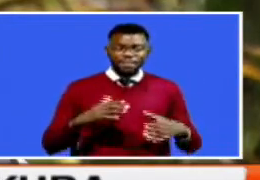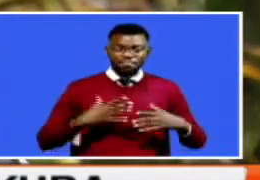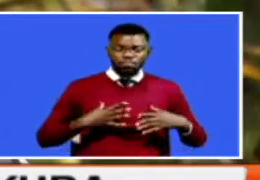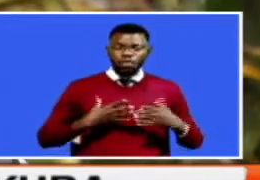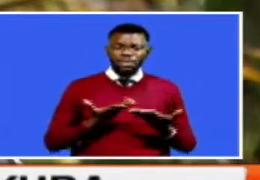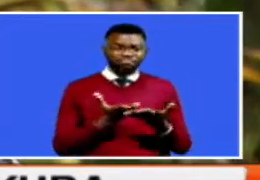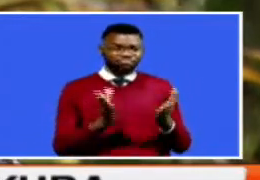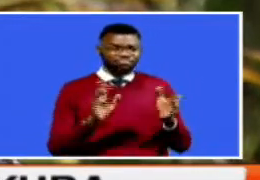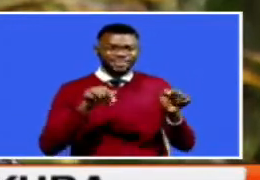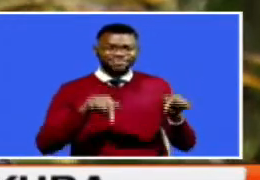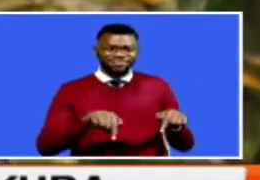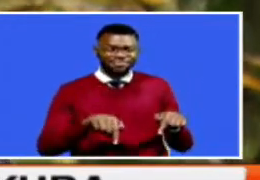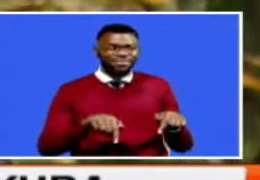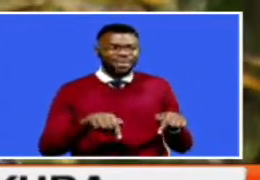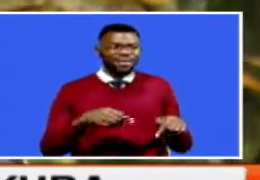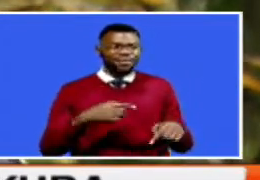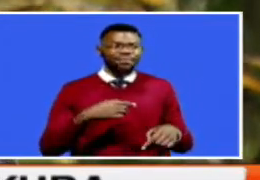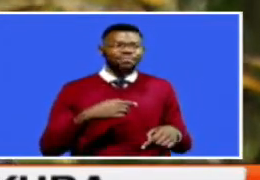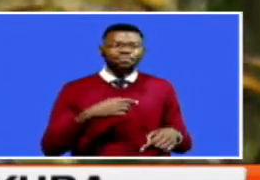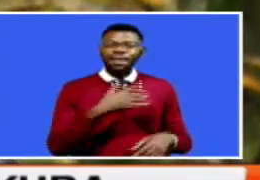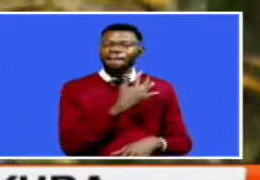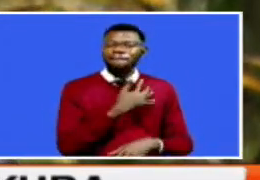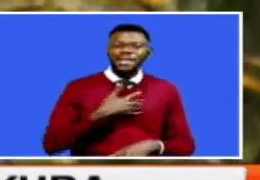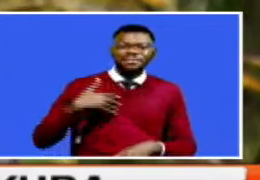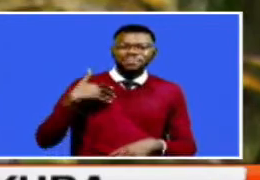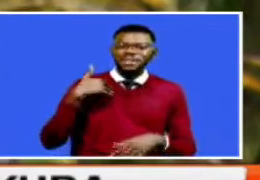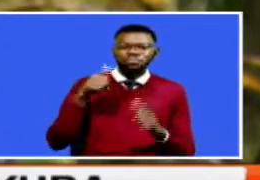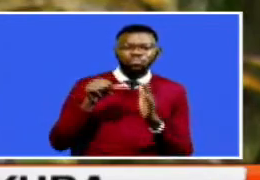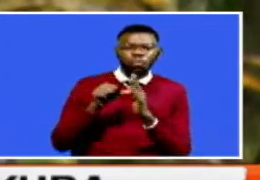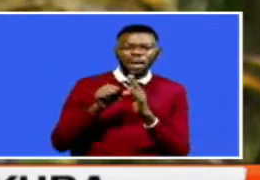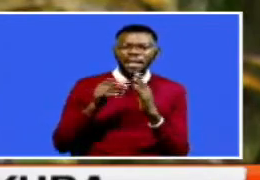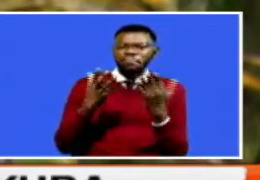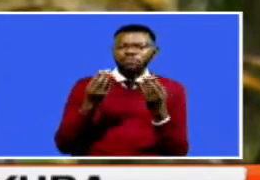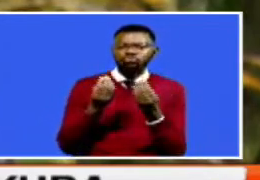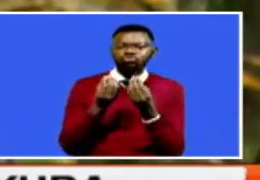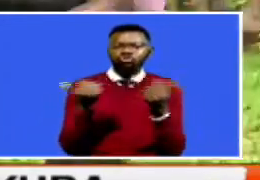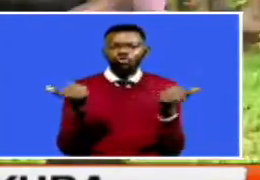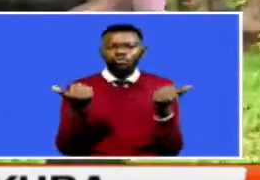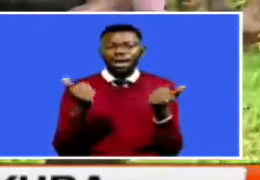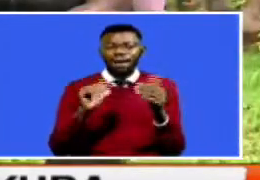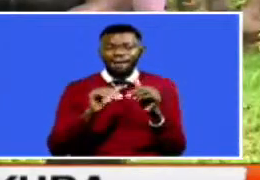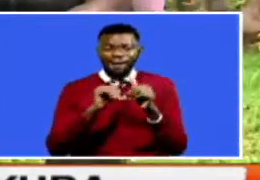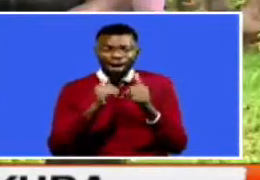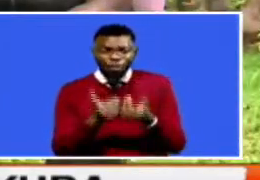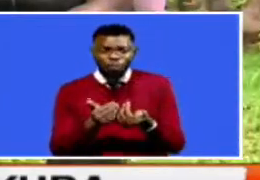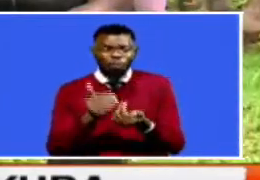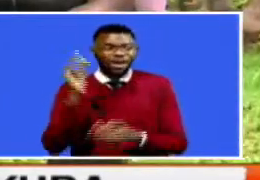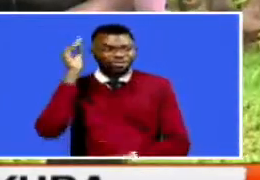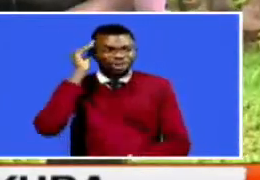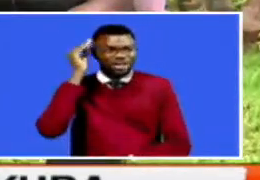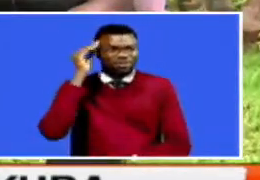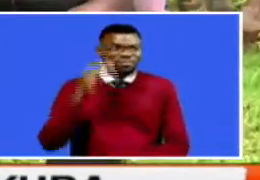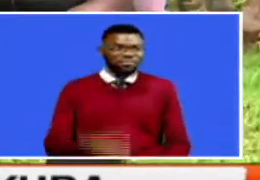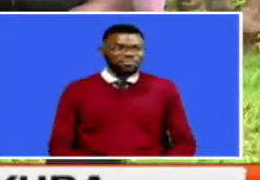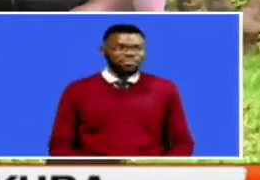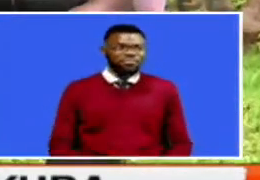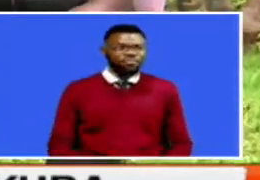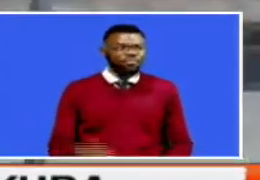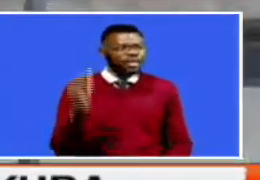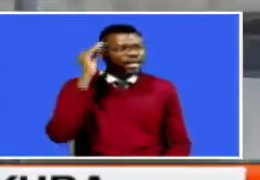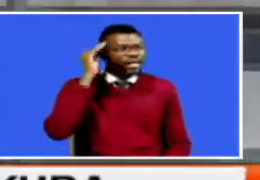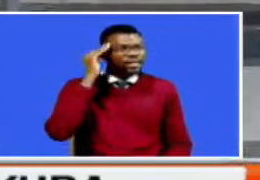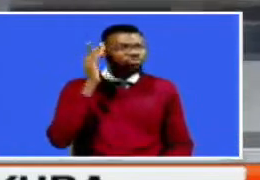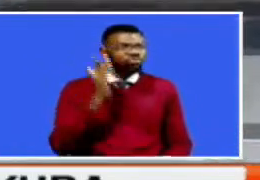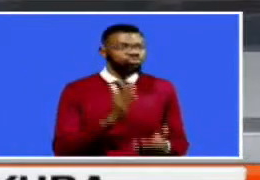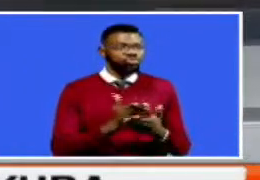Marsabit waweze kuwa na shida machache, elimu ndio itakuwa suluhisho. Kwake elimu ndicho